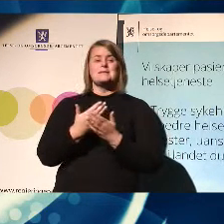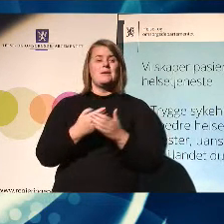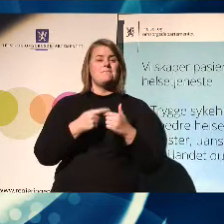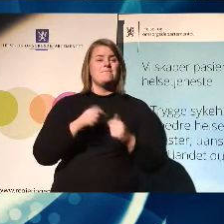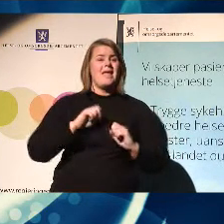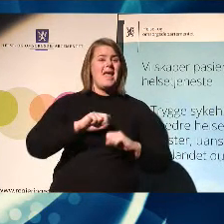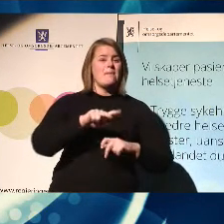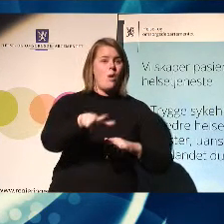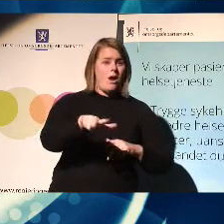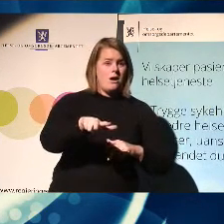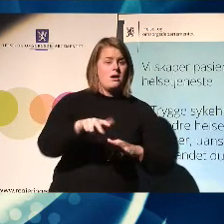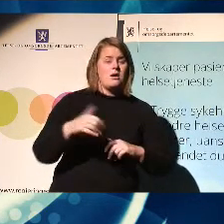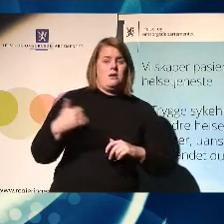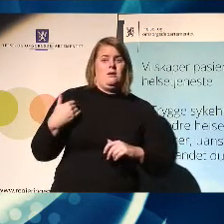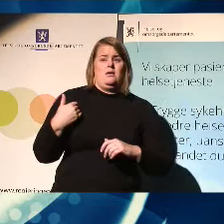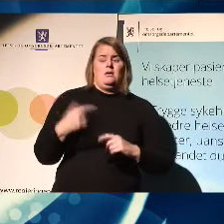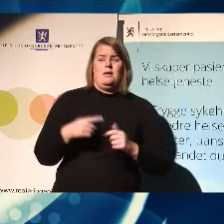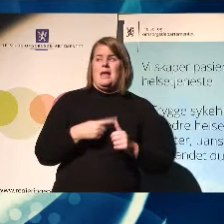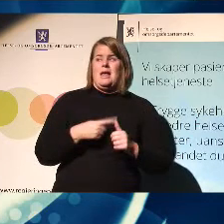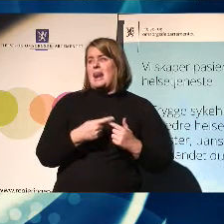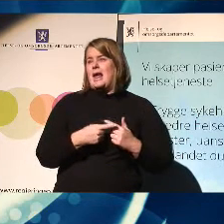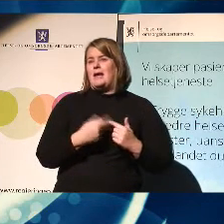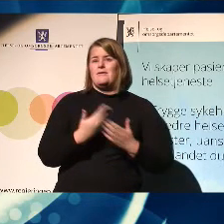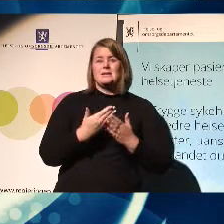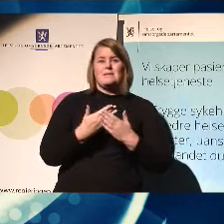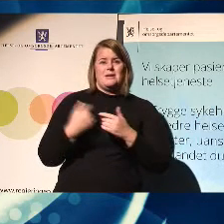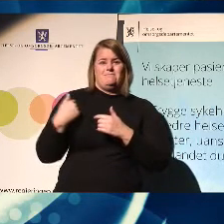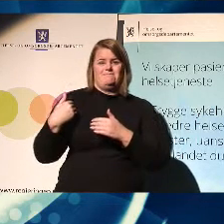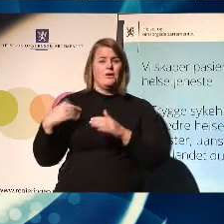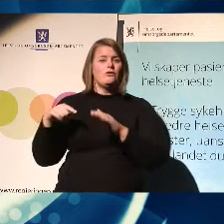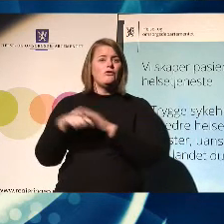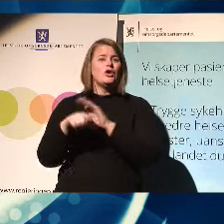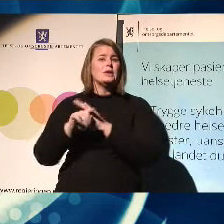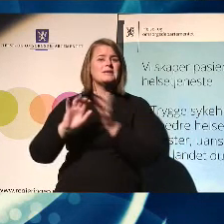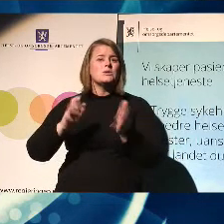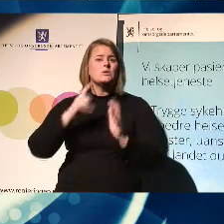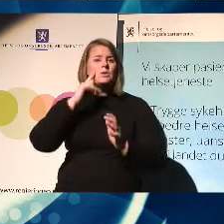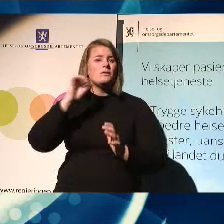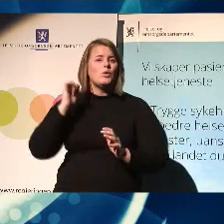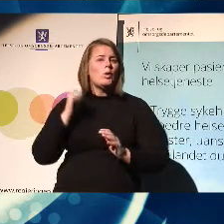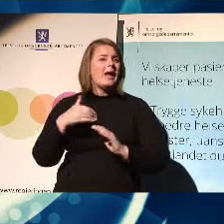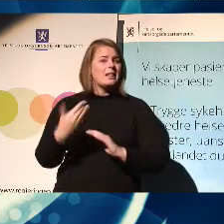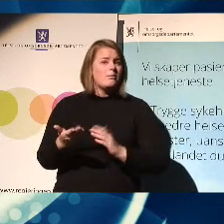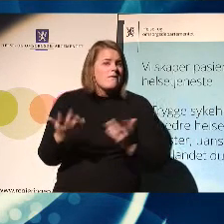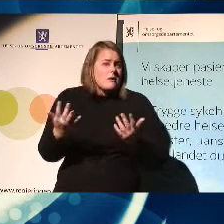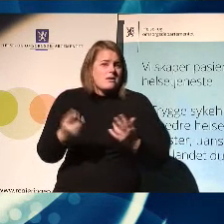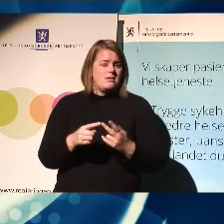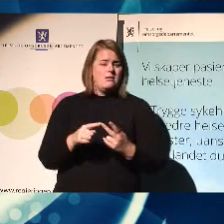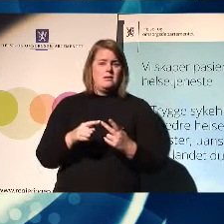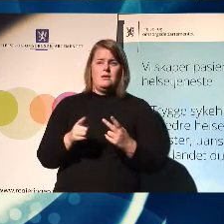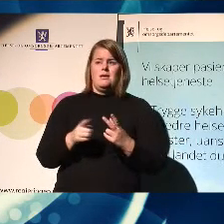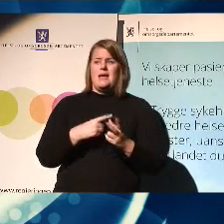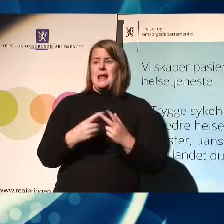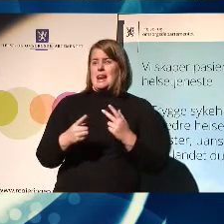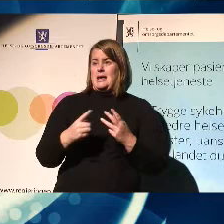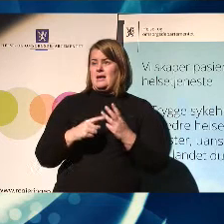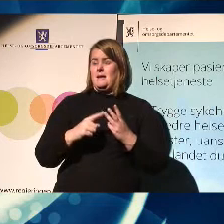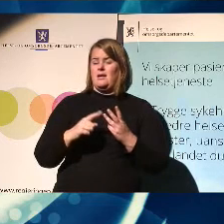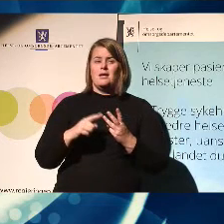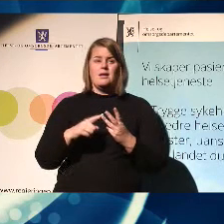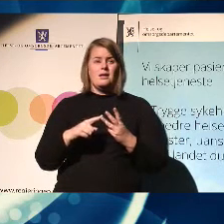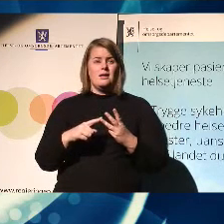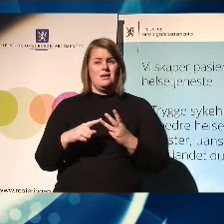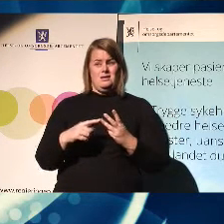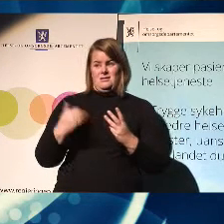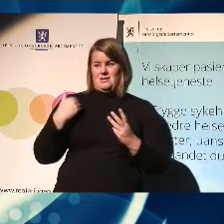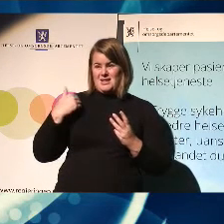Ebola. For eksempel etter flyktningesituasjonen i fjor. Og for eksempel har vi fått drøftet nok, var